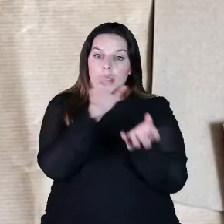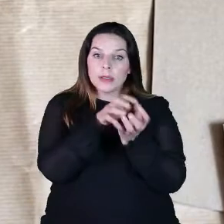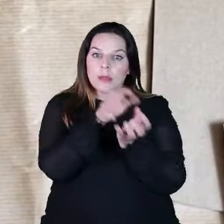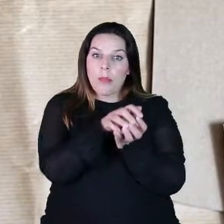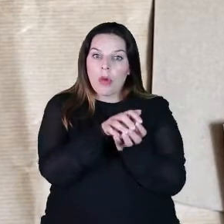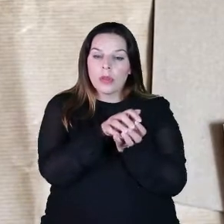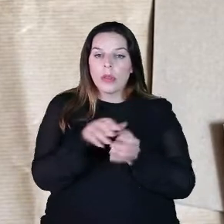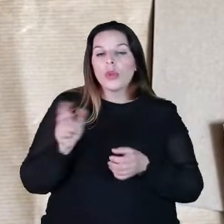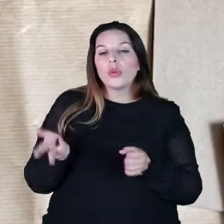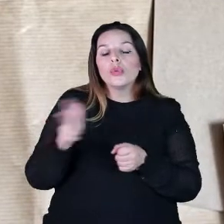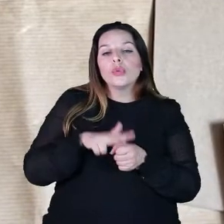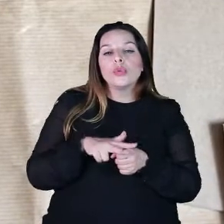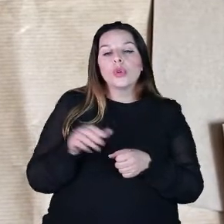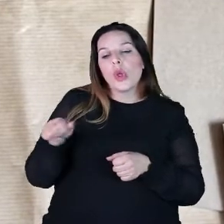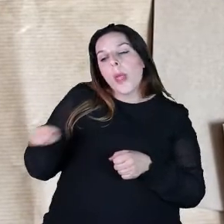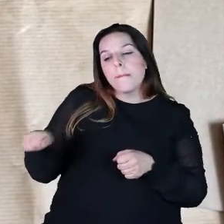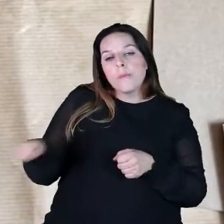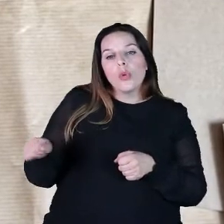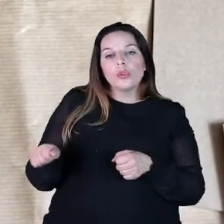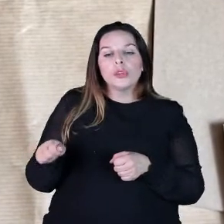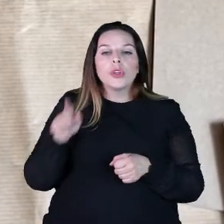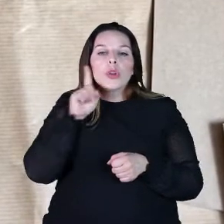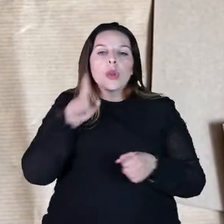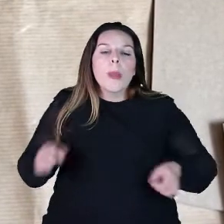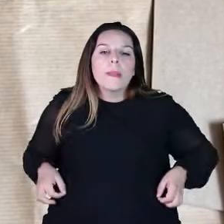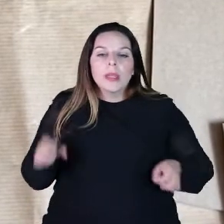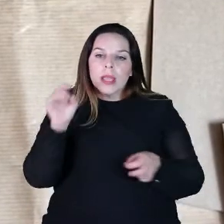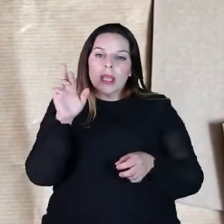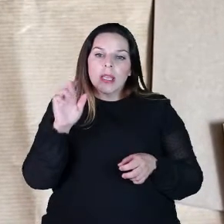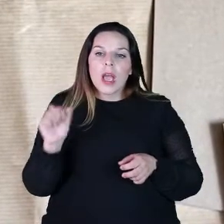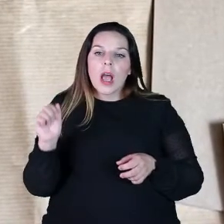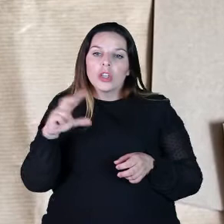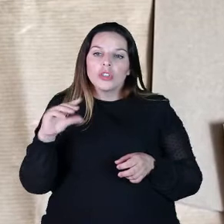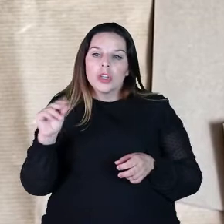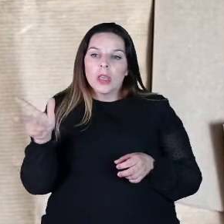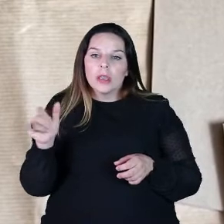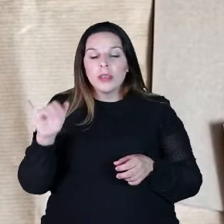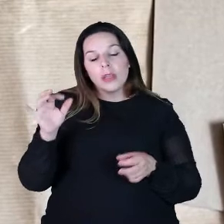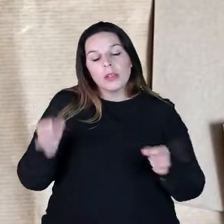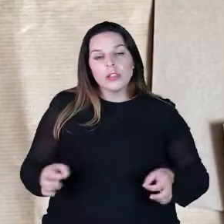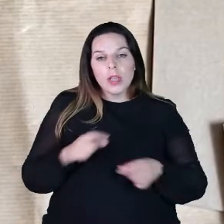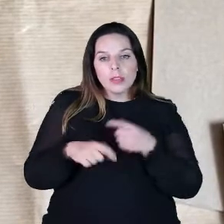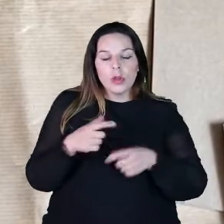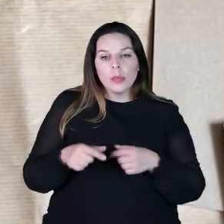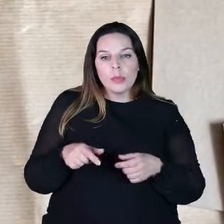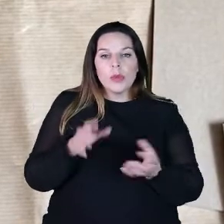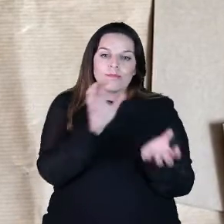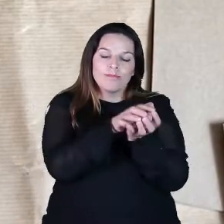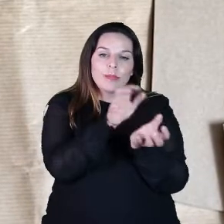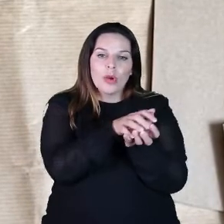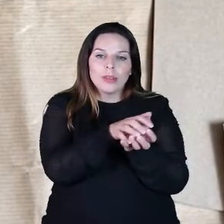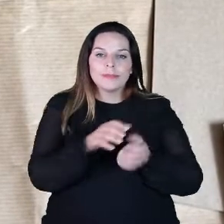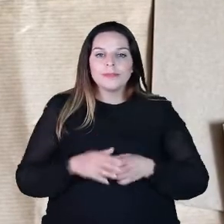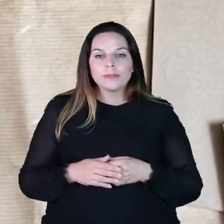budzi graczka. I dzisiaj spróbujemy sobie właśnie takiego smoka zrobić. Tak, i macie kreskę